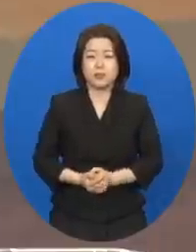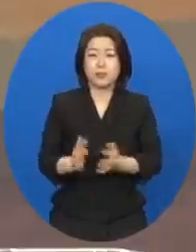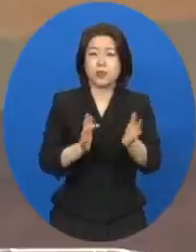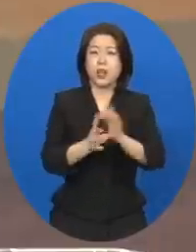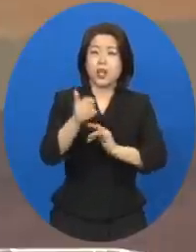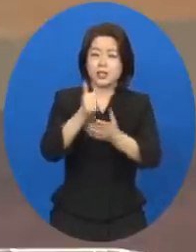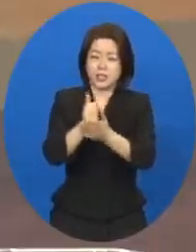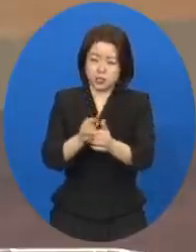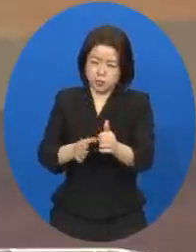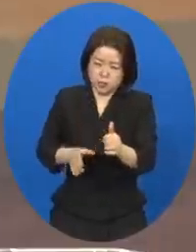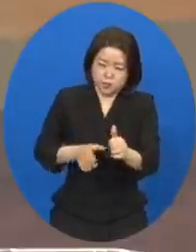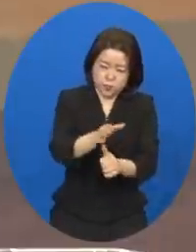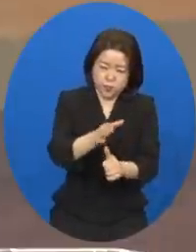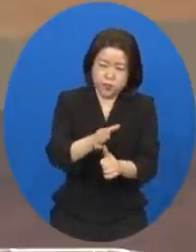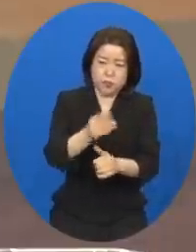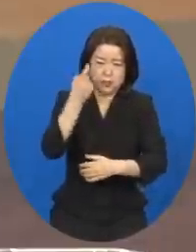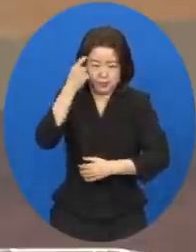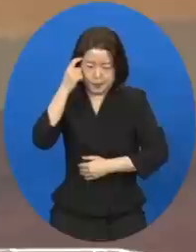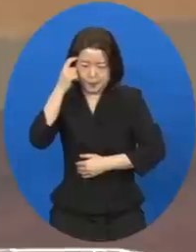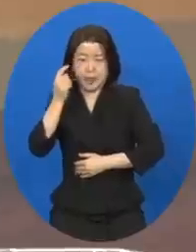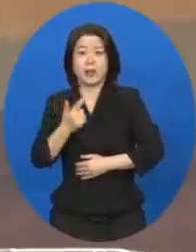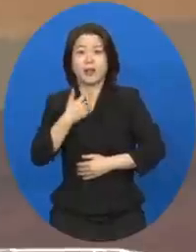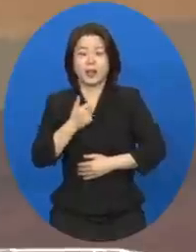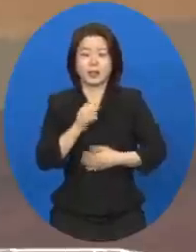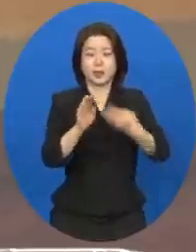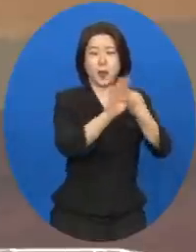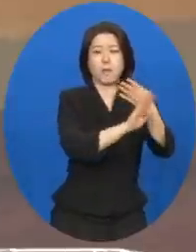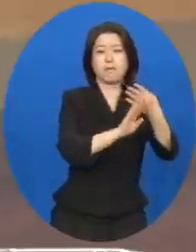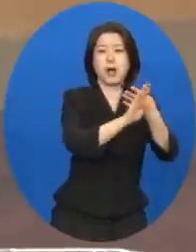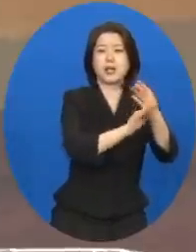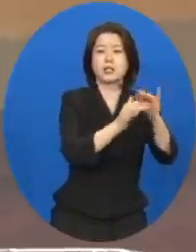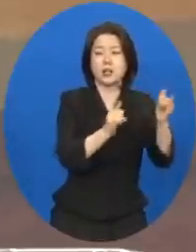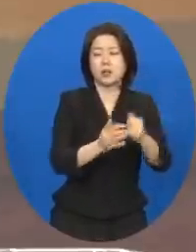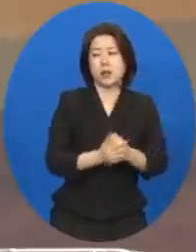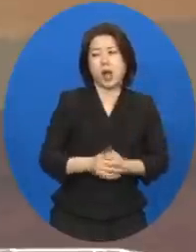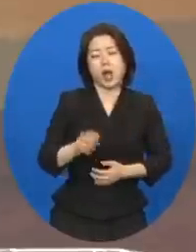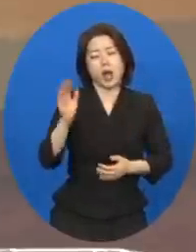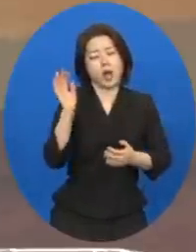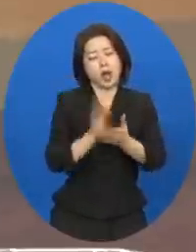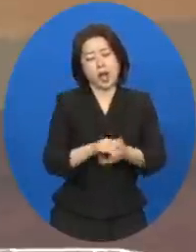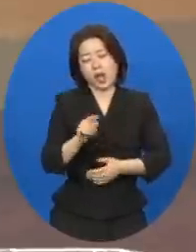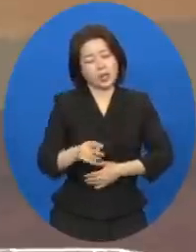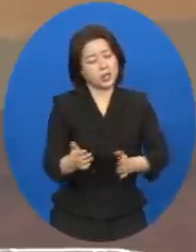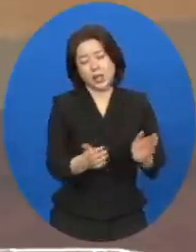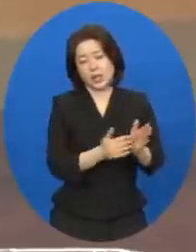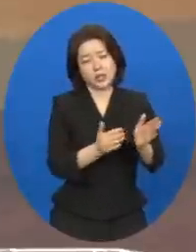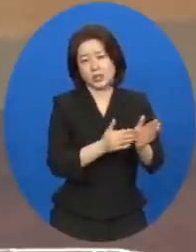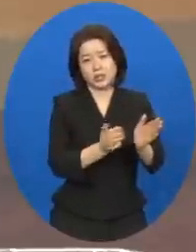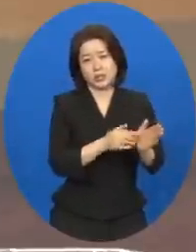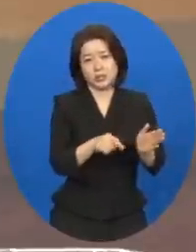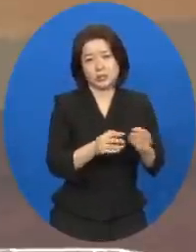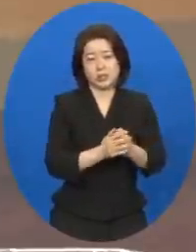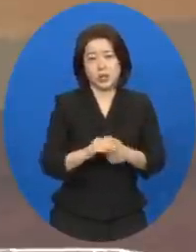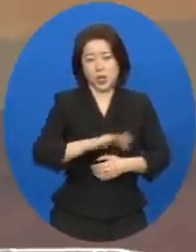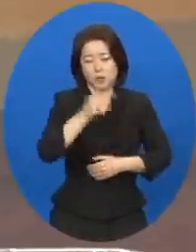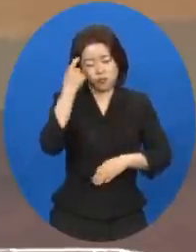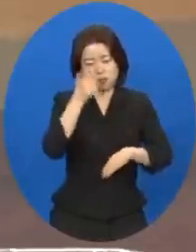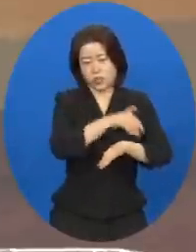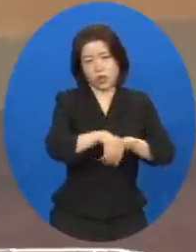예수님을 죽이려고 작정했던 바리새인들이 야 이제 다 끝났구나 이거 완전히 우리